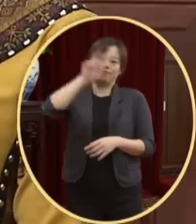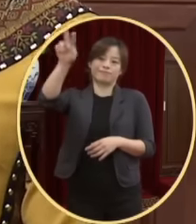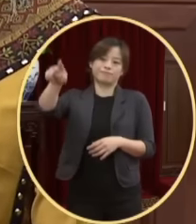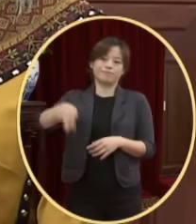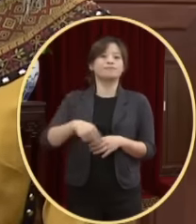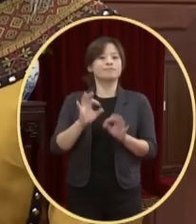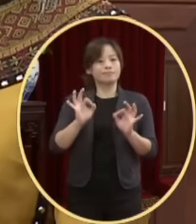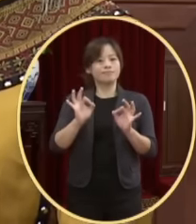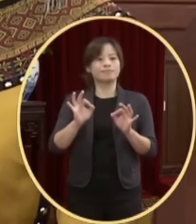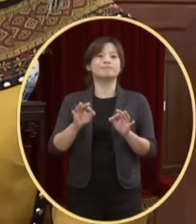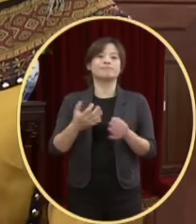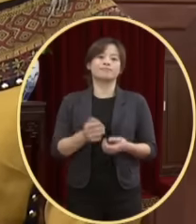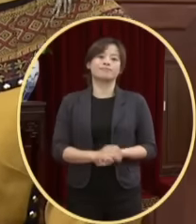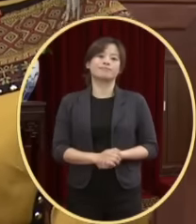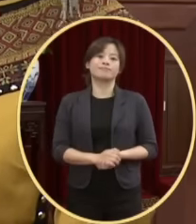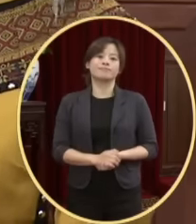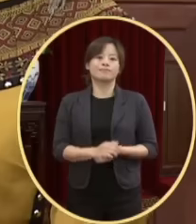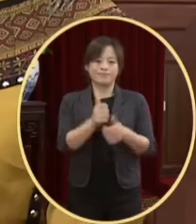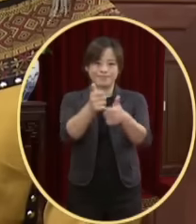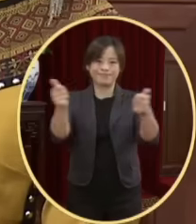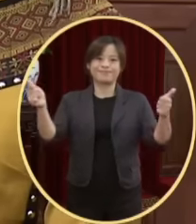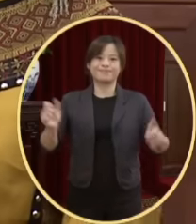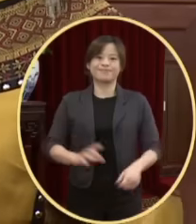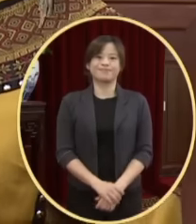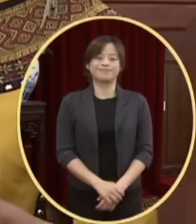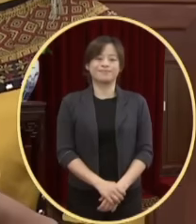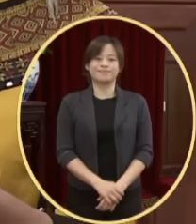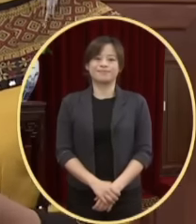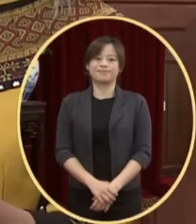现场到达定位。谢谢大家。